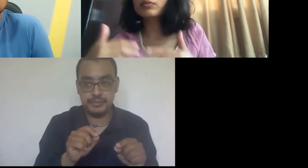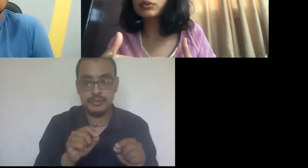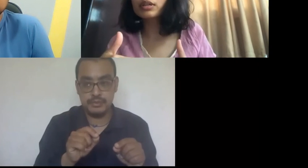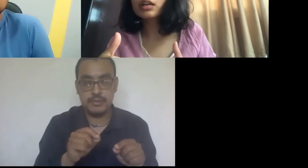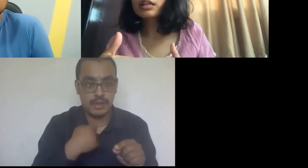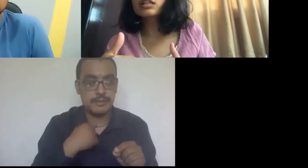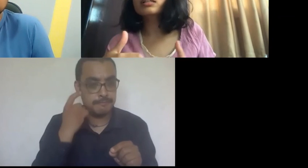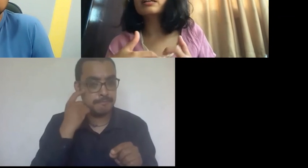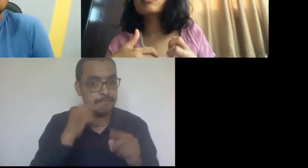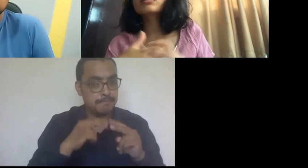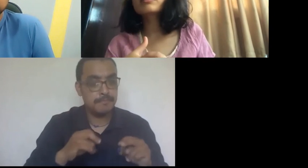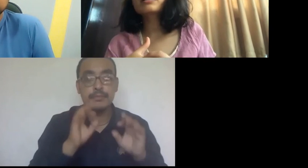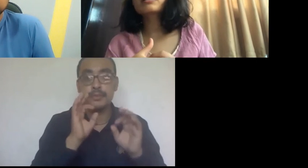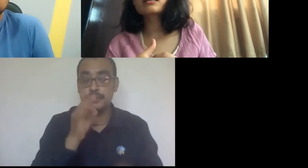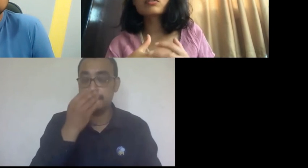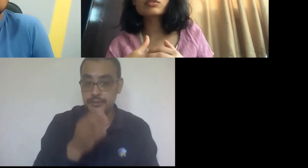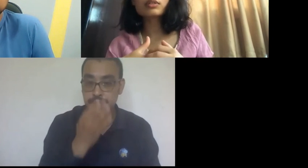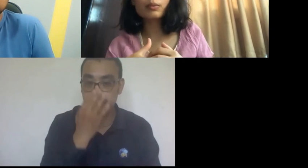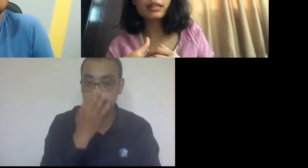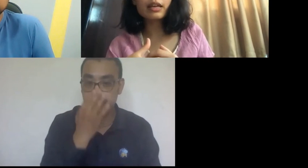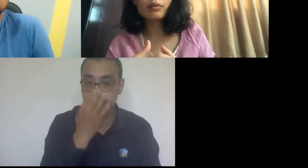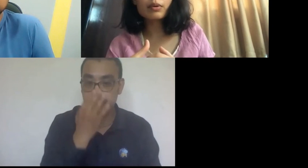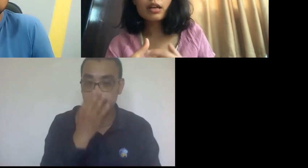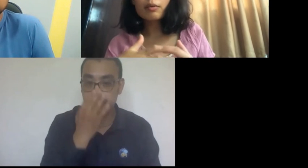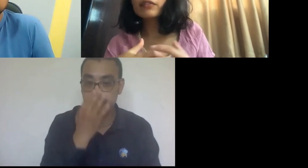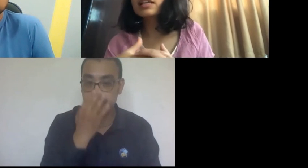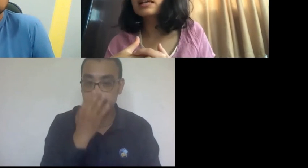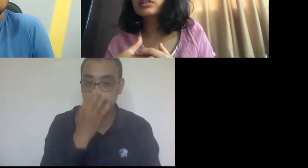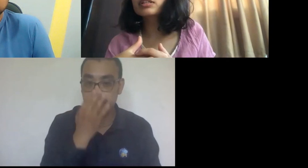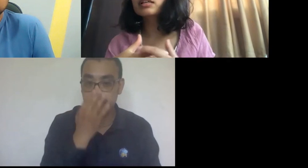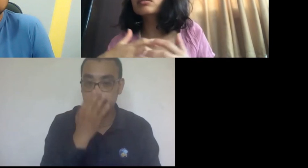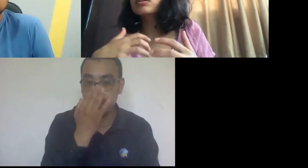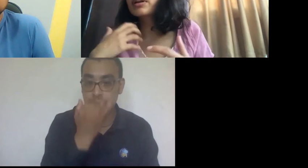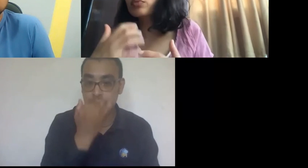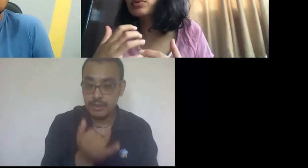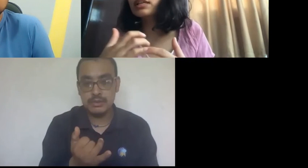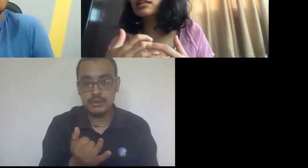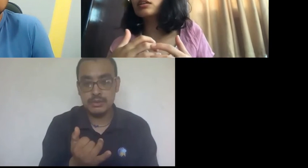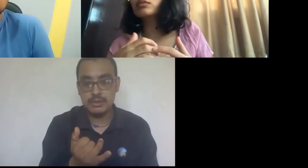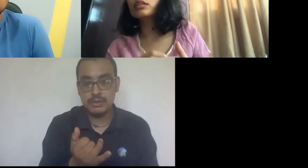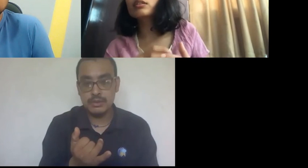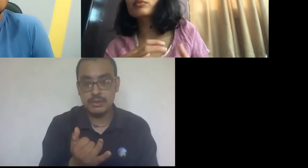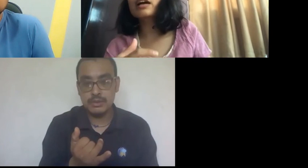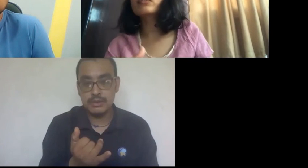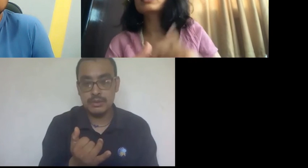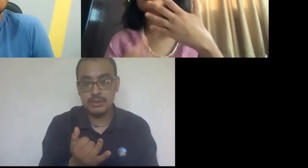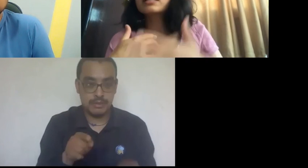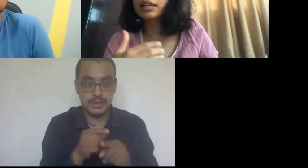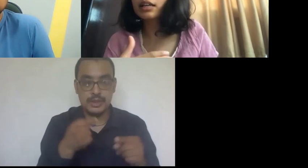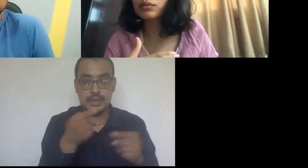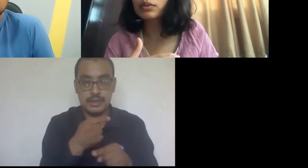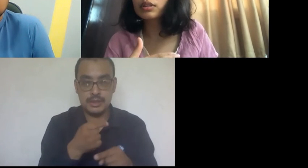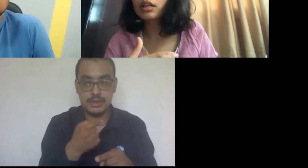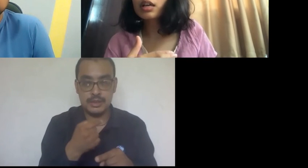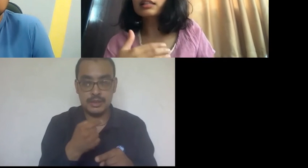चाहिँ राम्रो हुन्छ। किन भन्दाखेरि कतिवटा चाहिँ कस्तो हुन्छ भन्दाखेरि, अब म आफ्नै इक्जाम्पल दिन चाहन्छु, कतिवटा पोस्ट लेखिरहेको हुन्छ त्यो त मैले आफ्नो फिलिङ्स